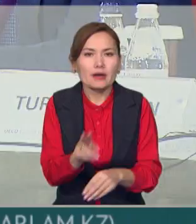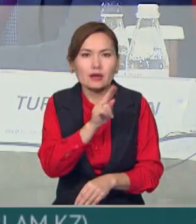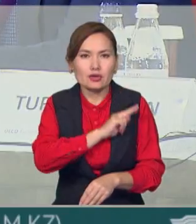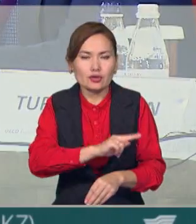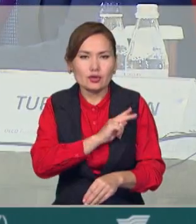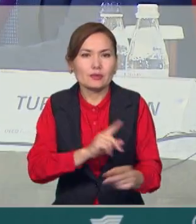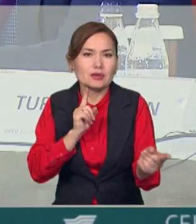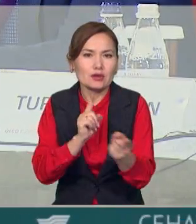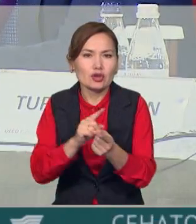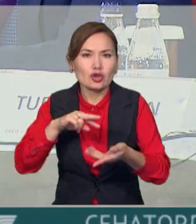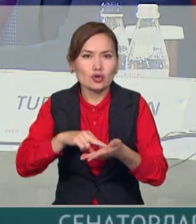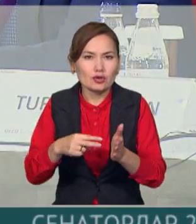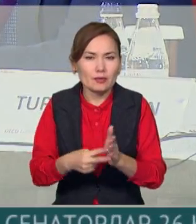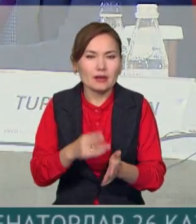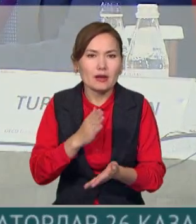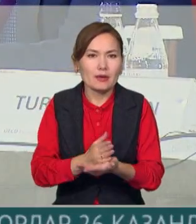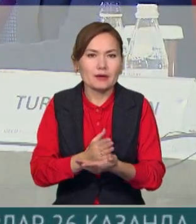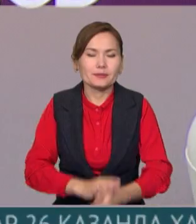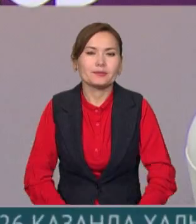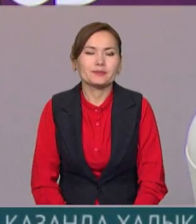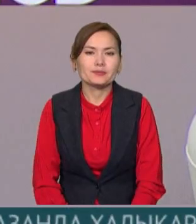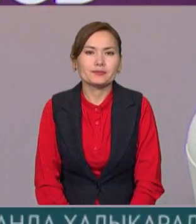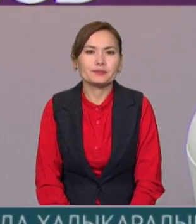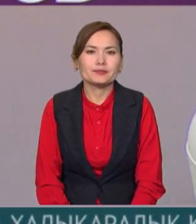кездесулер де жоспарланған.